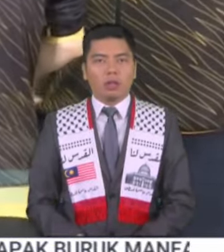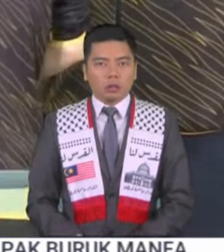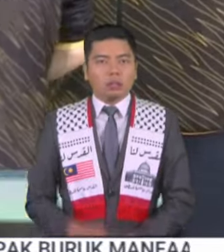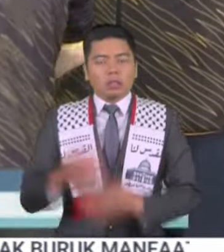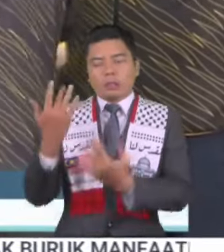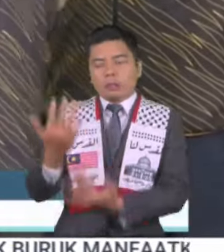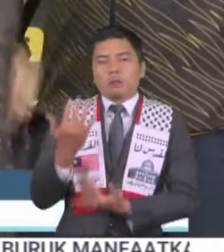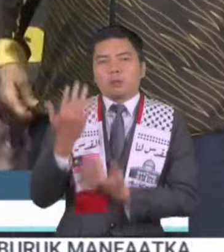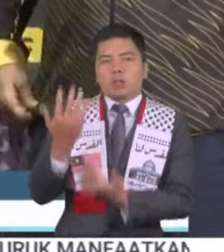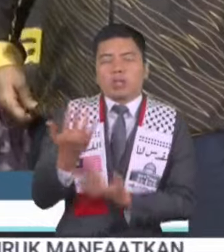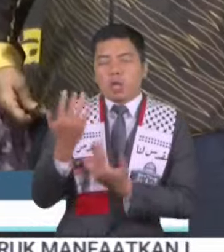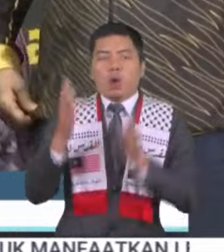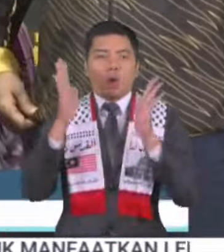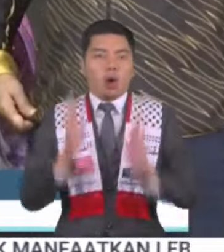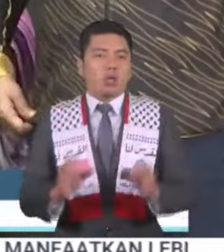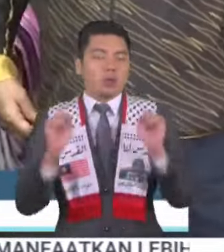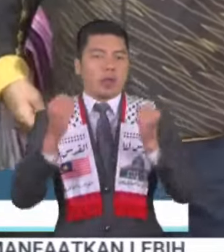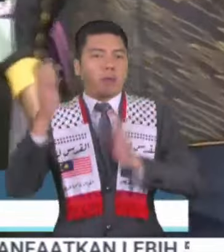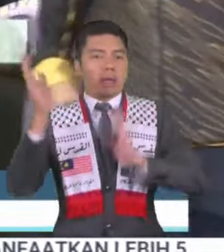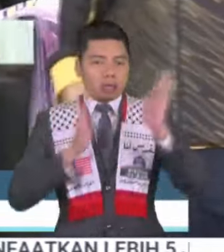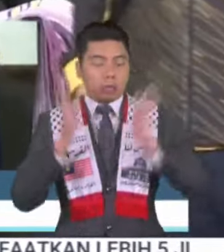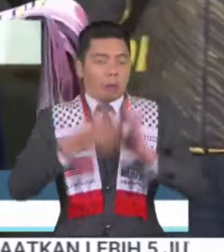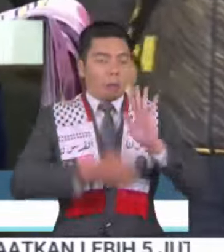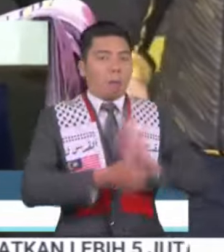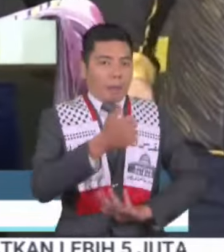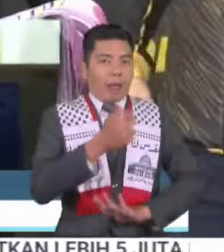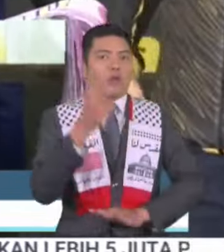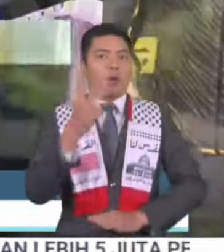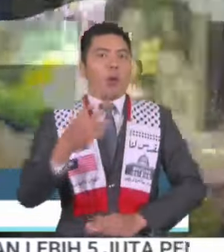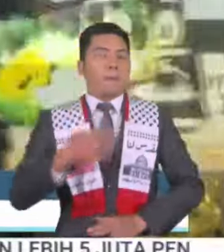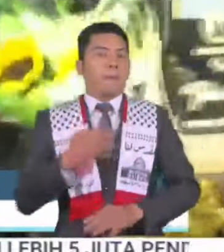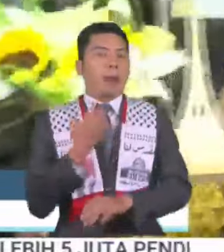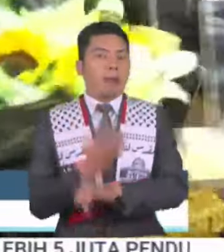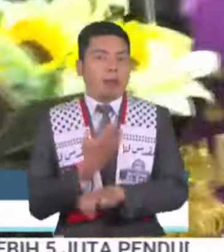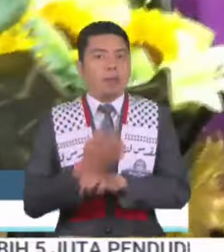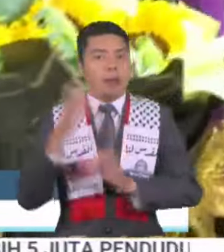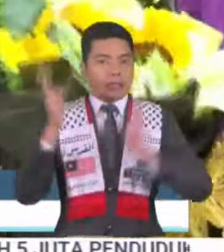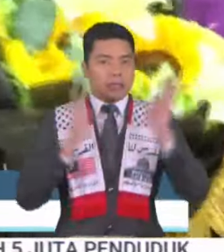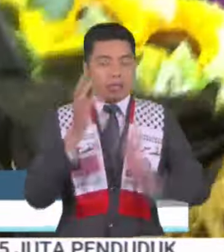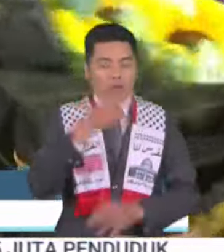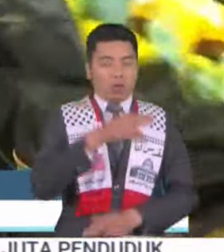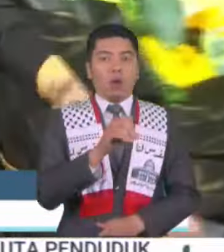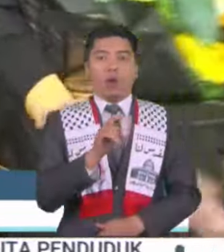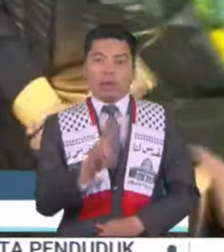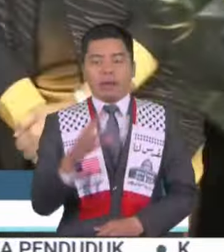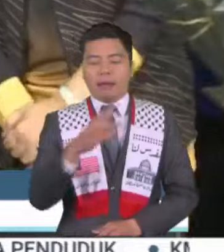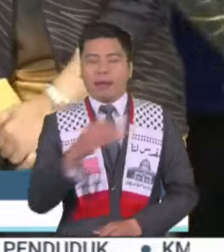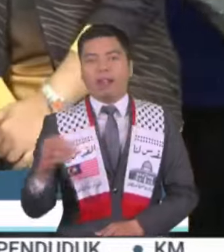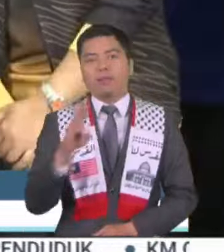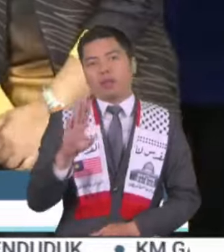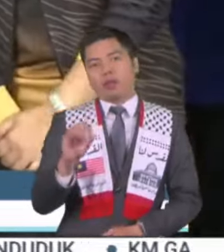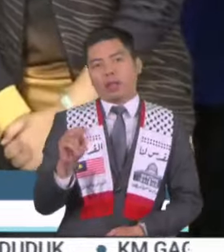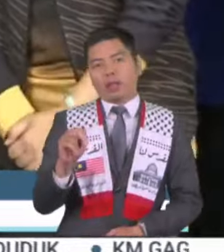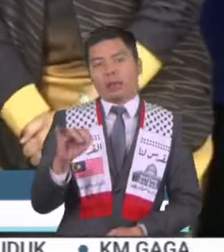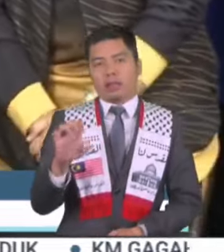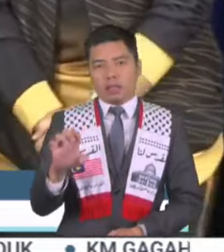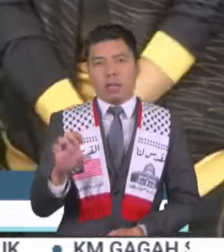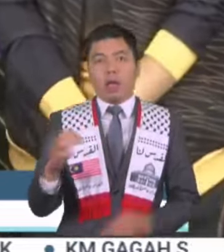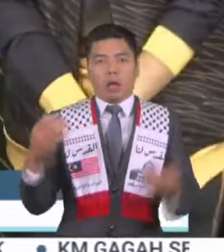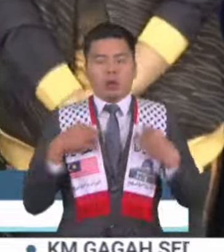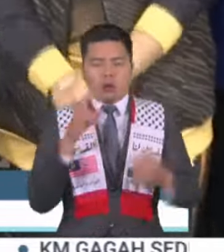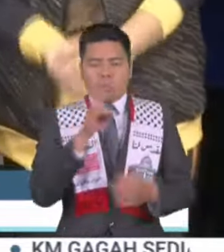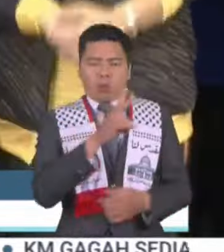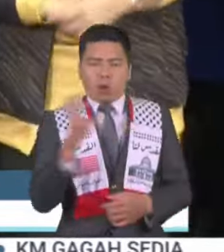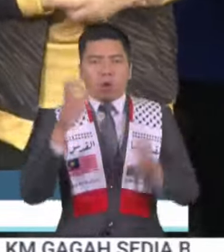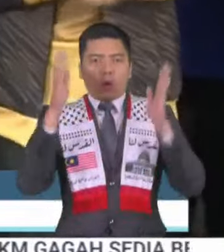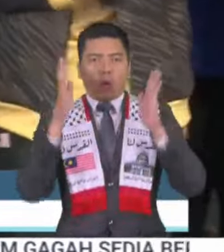Paling dinanti peminat sukan tanah air ialah dua pemenang pingat emas Malaysia, Chia Lek Hau dan Bonnie Buniau. Kira-kira